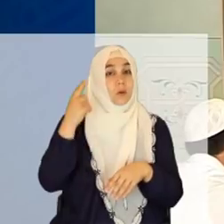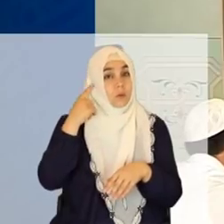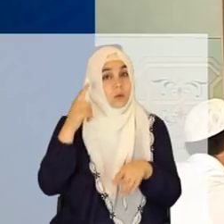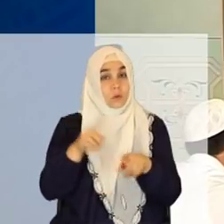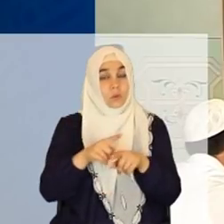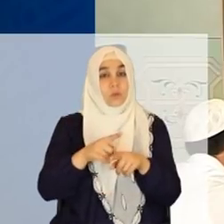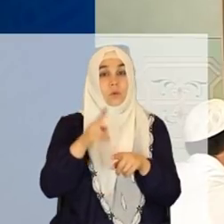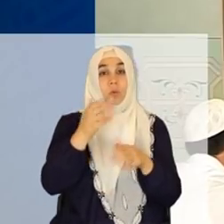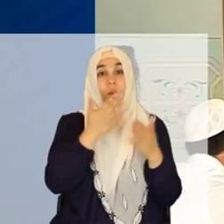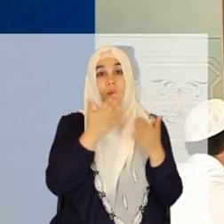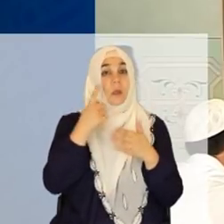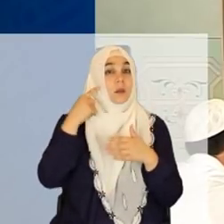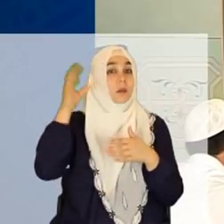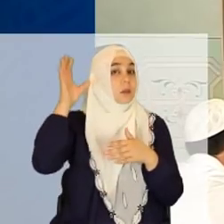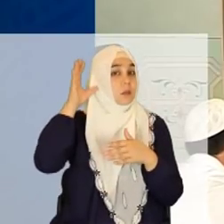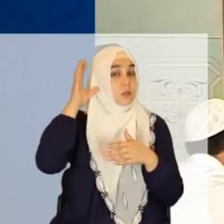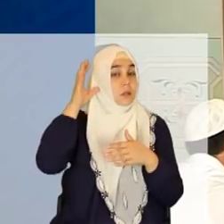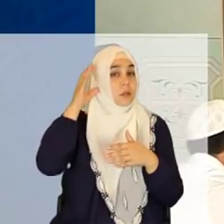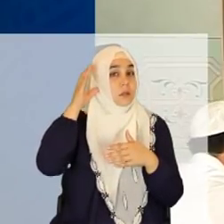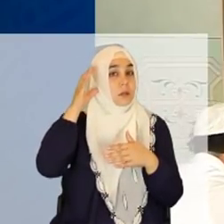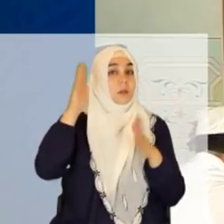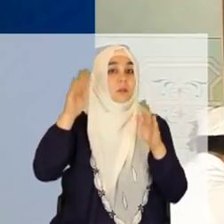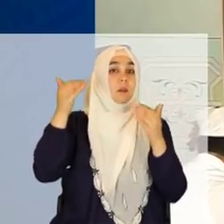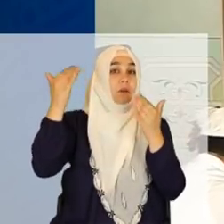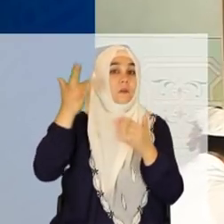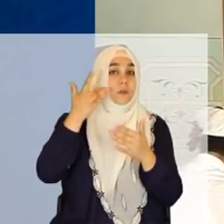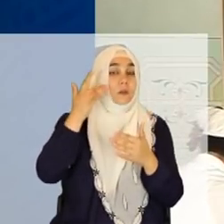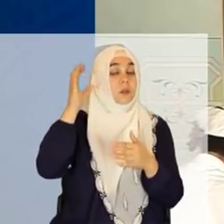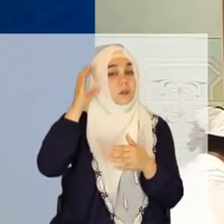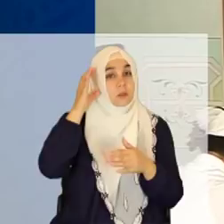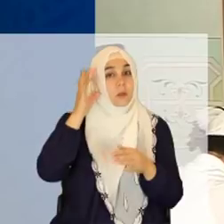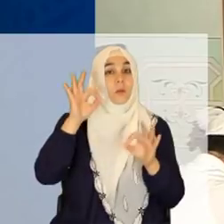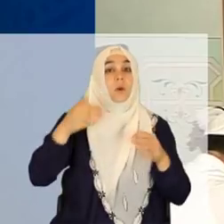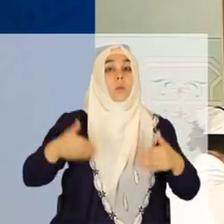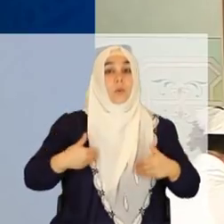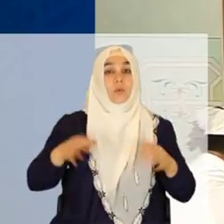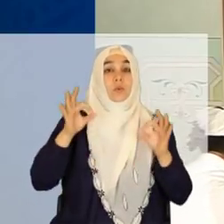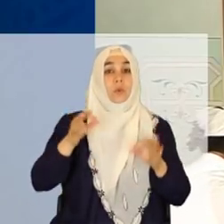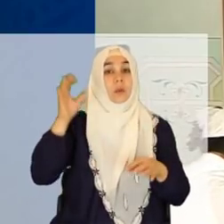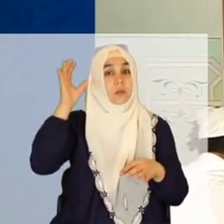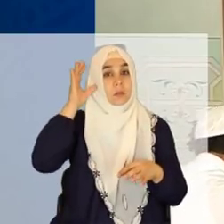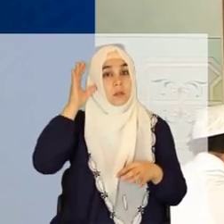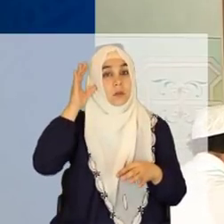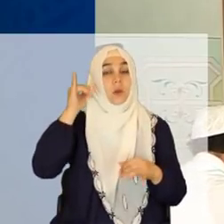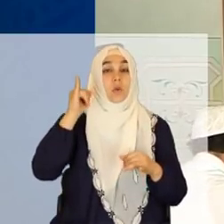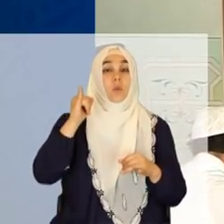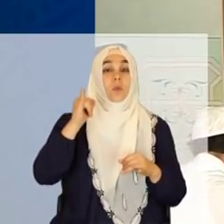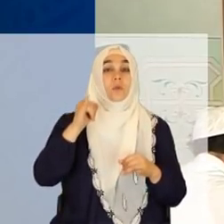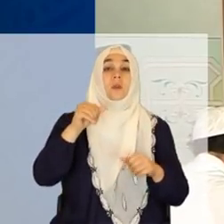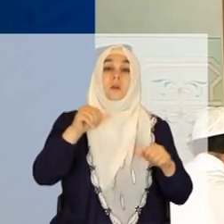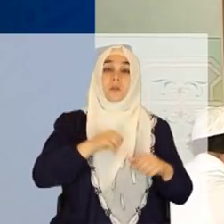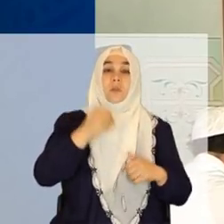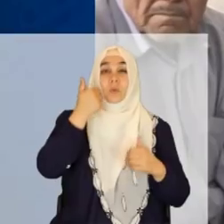ham Qur'on tilovatini eshitadi, salovat eshitadi, to'g'ri, foydali gaplarni eshitadi, yomon,